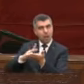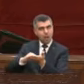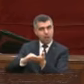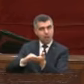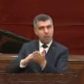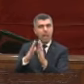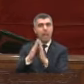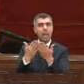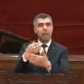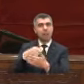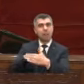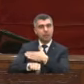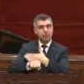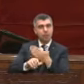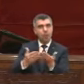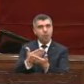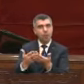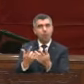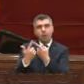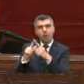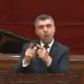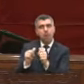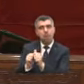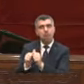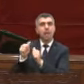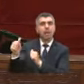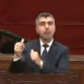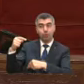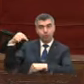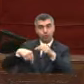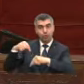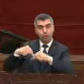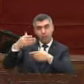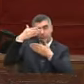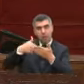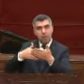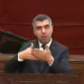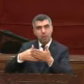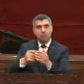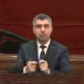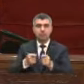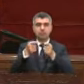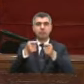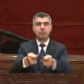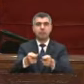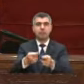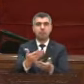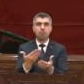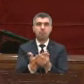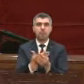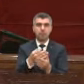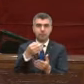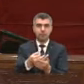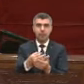الحالة المدنية عن بعد، يدير جميع المراحل ملي يجي المغرب من جهة القنصلية يتسلمها. اللي الحمد لله هذا